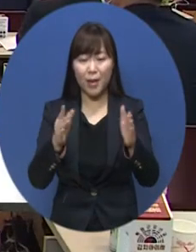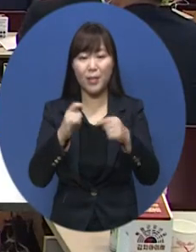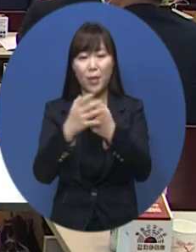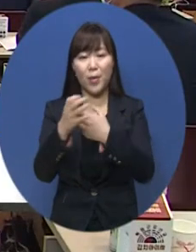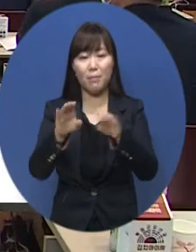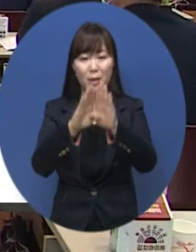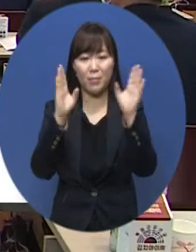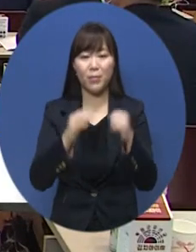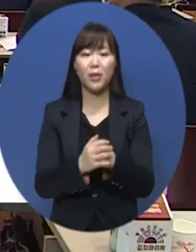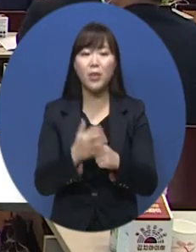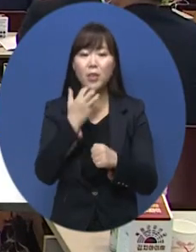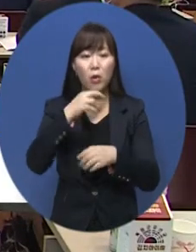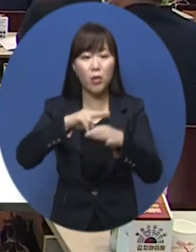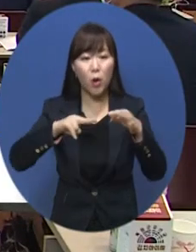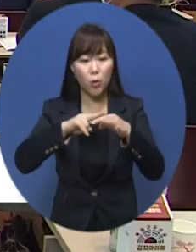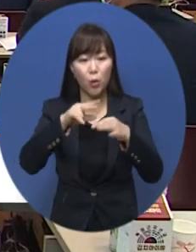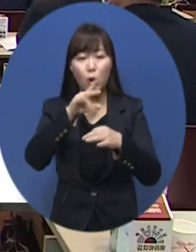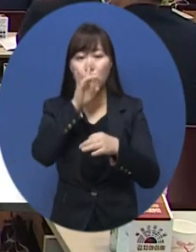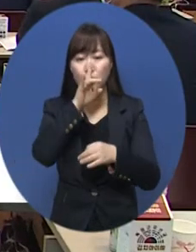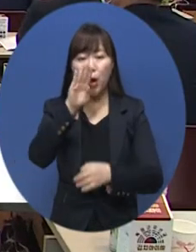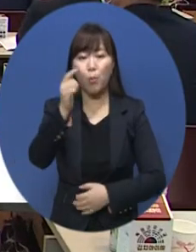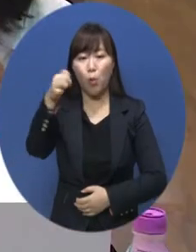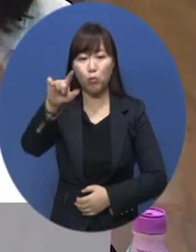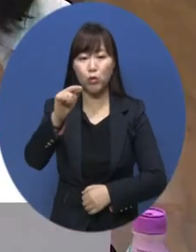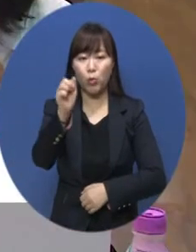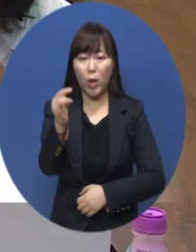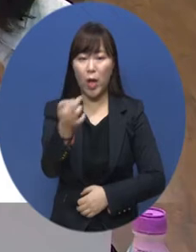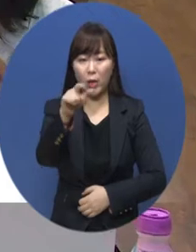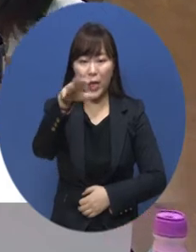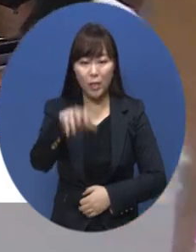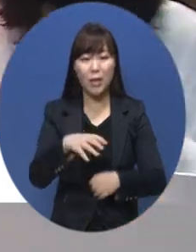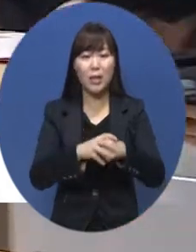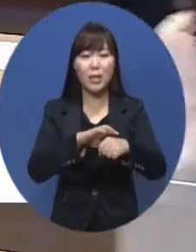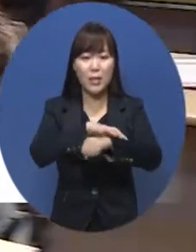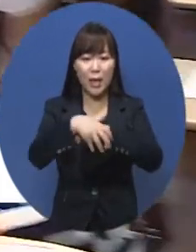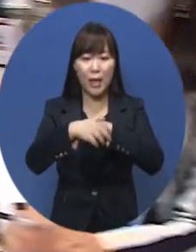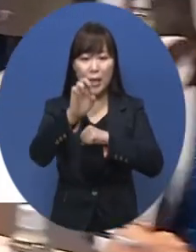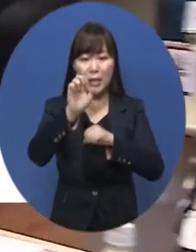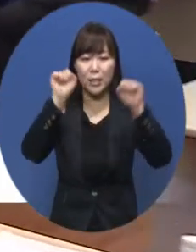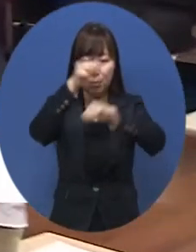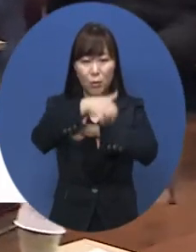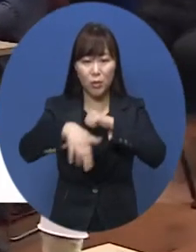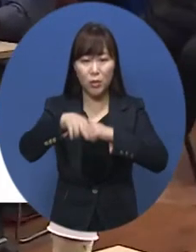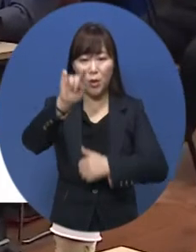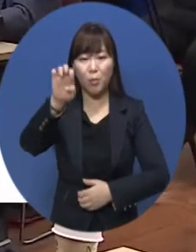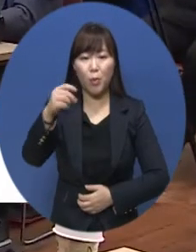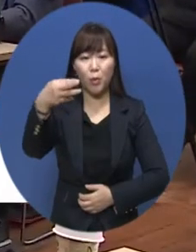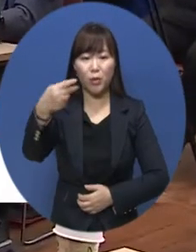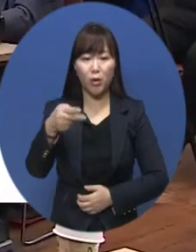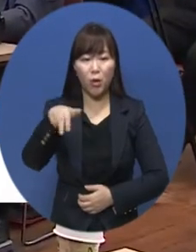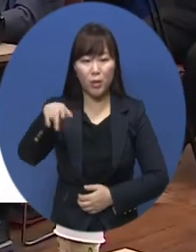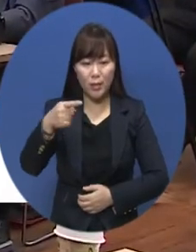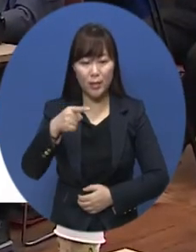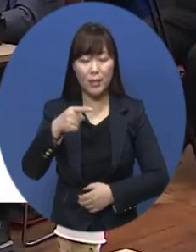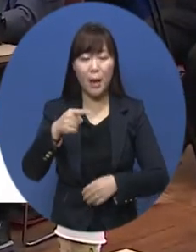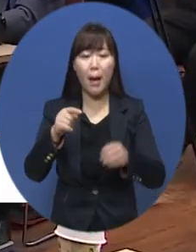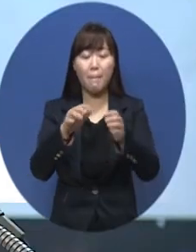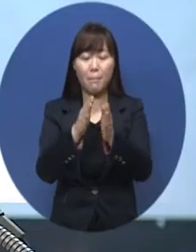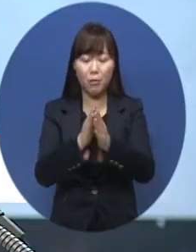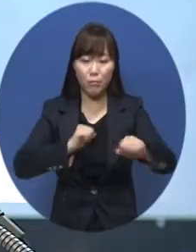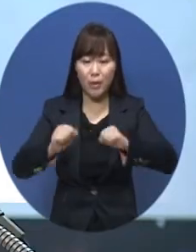지난 6일 서울 여의도 중앙보훈회관에서 세계 e스포츠 서포터즈 발대식과 총회가